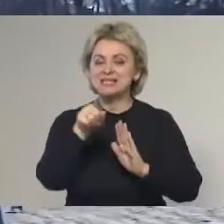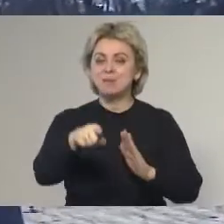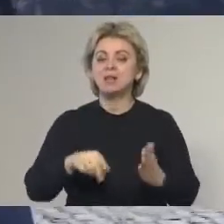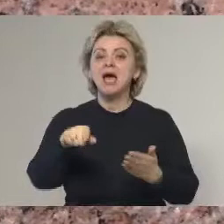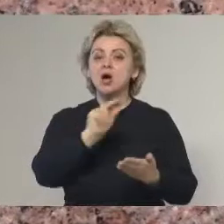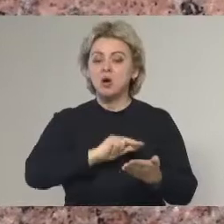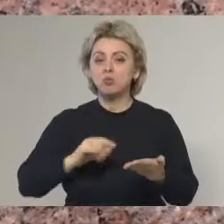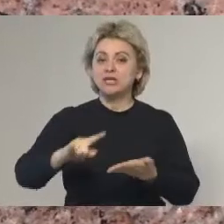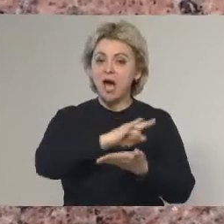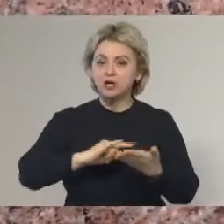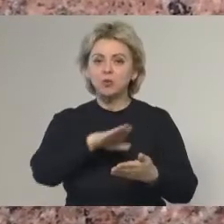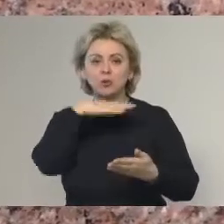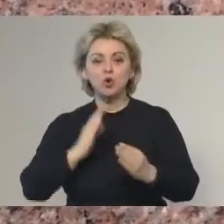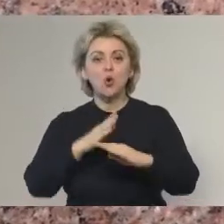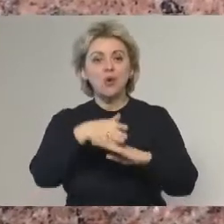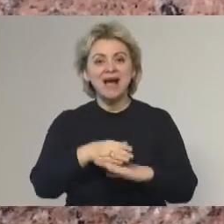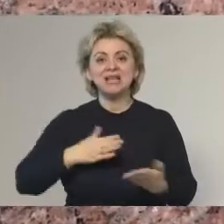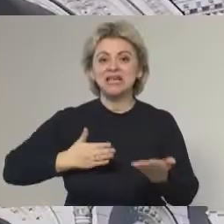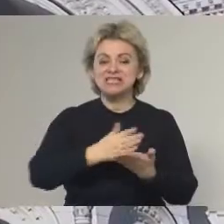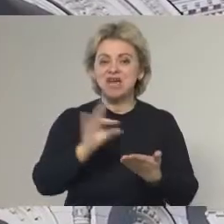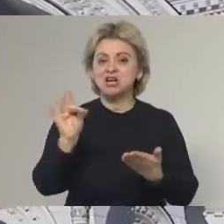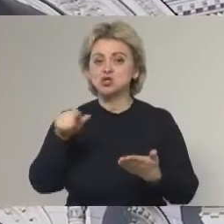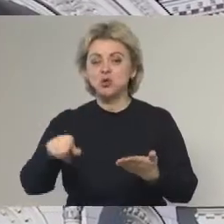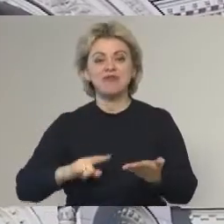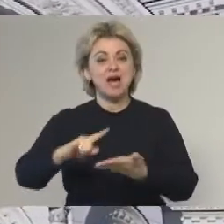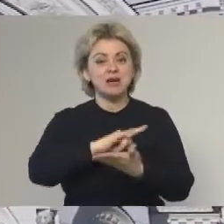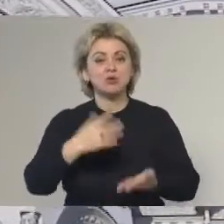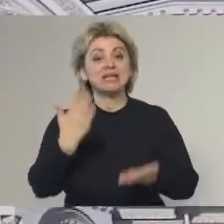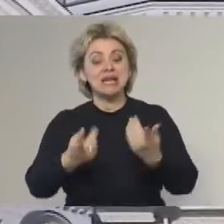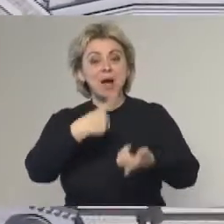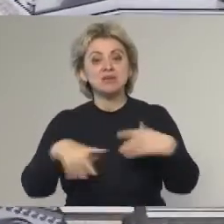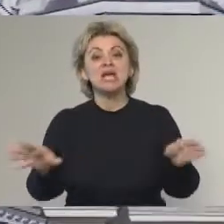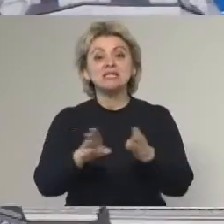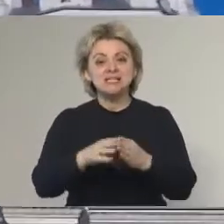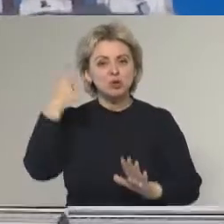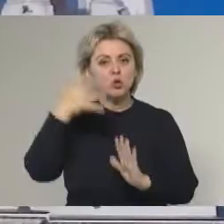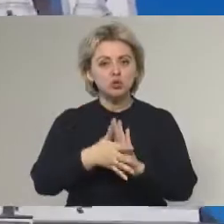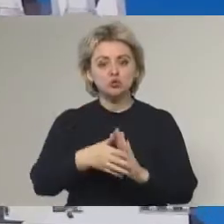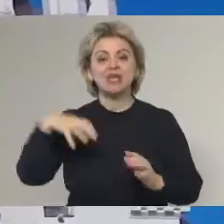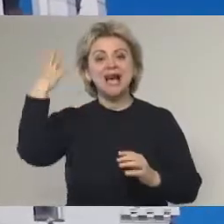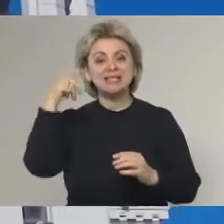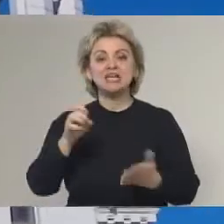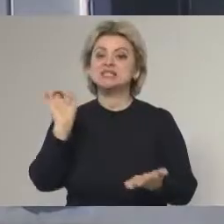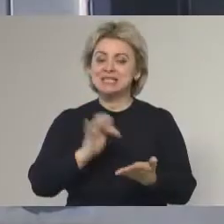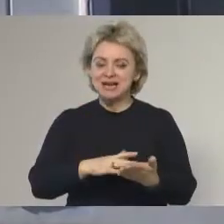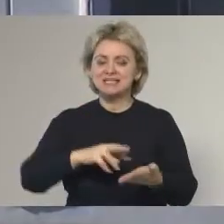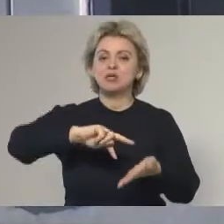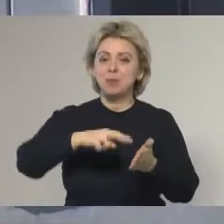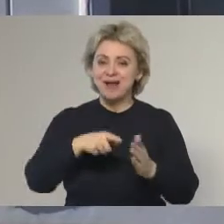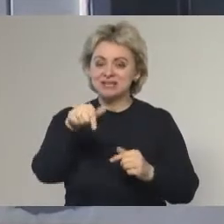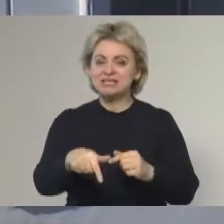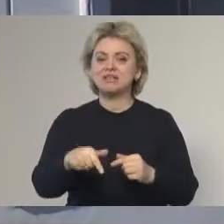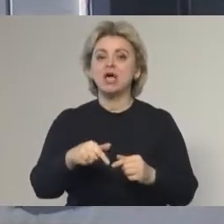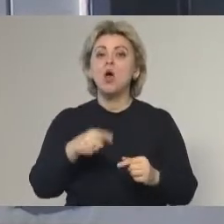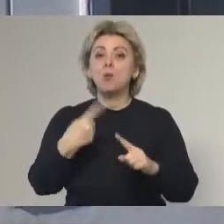аэропорта Платов. Многие гости трансфер из Ростова в аэропорт или обратно совмещают с изучением казачьей столицы, спроектированной,